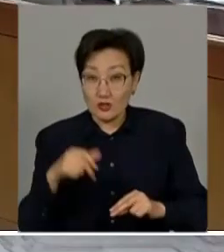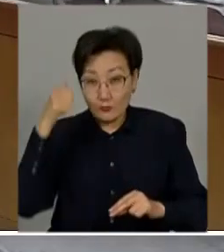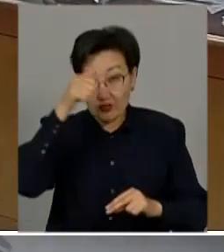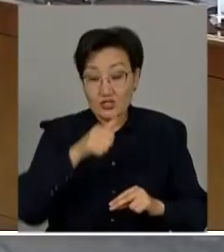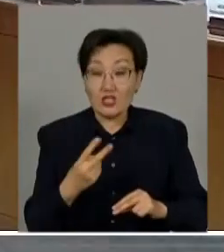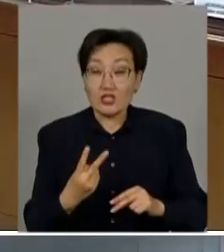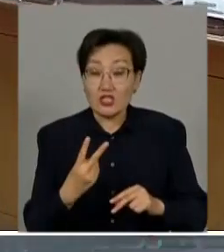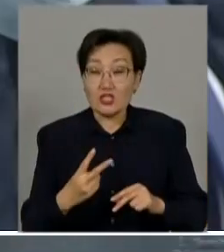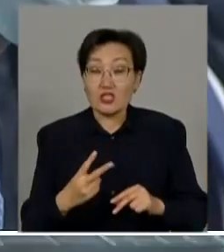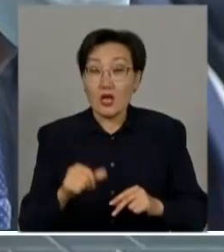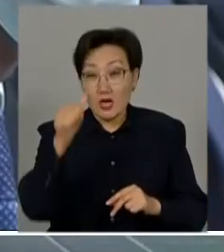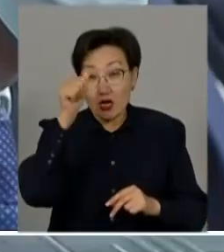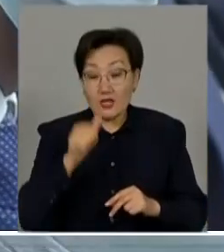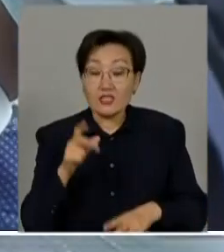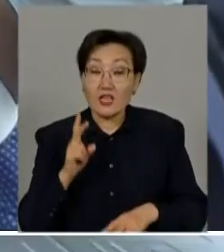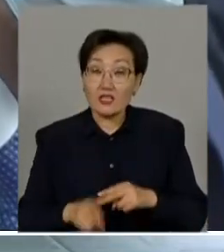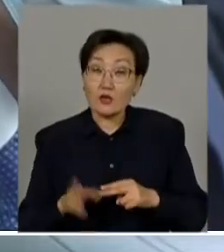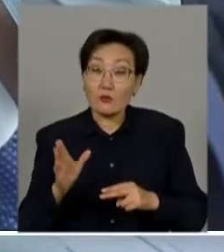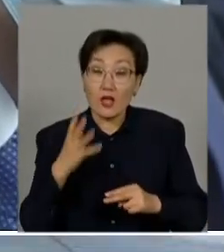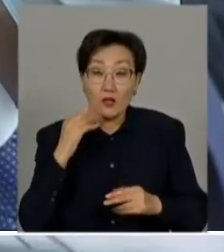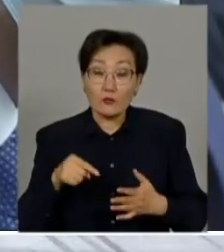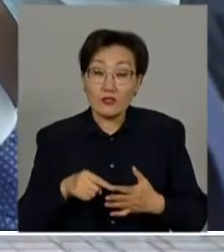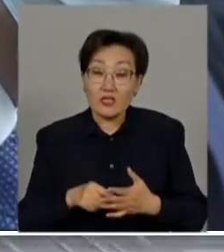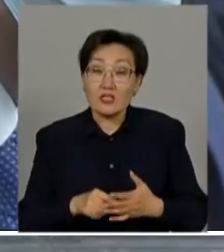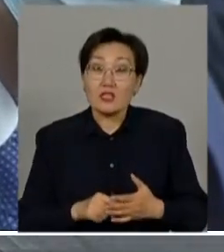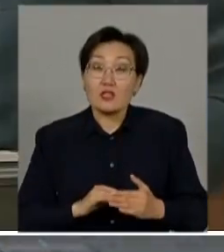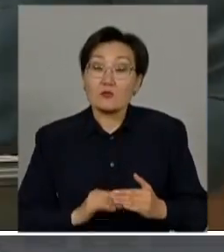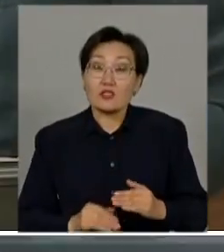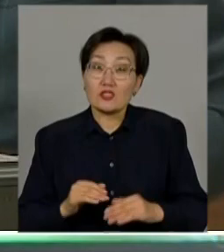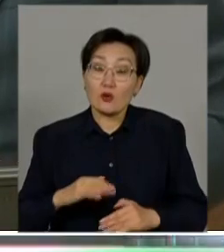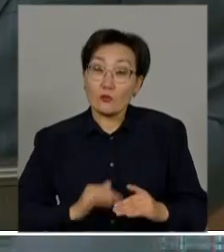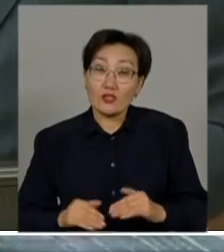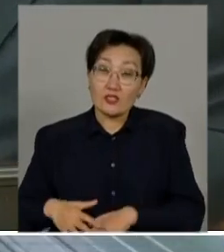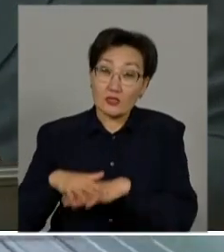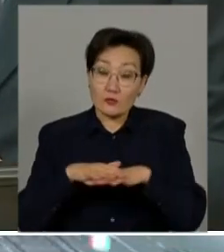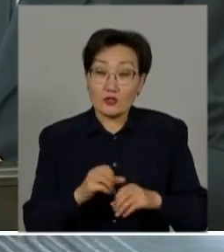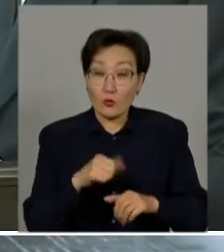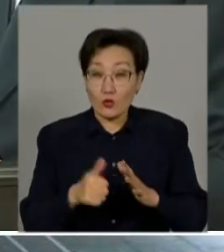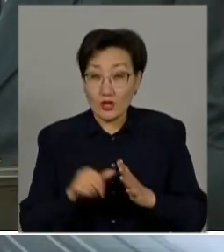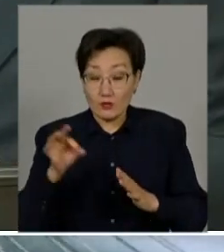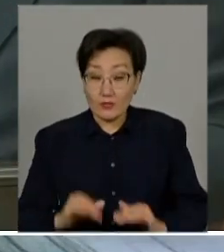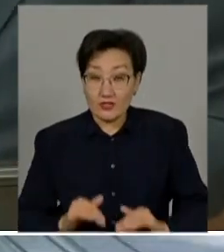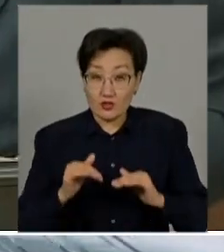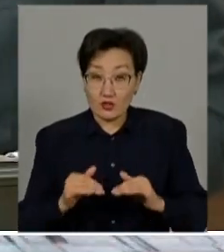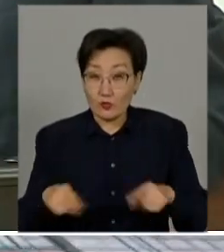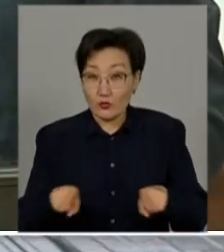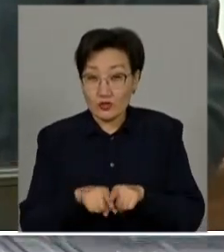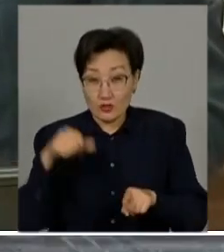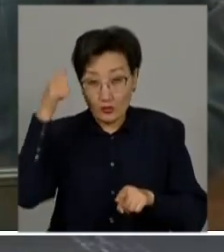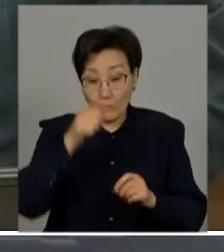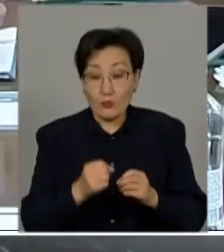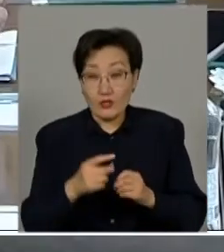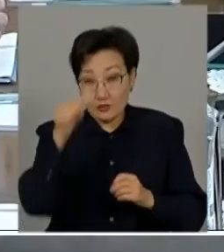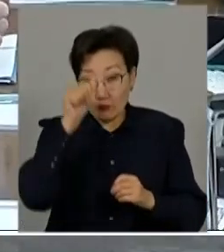жылдың 2-90-ында аяқталады екен. Алматыда жеке инвестицияларды тарту 16%-ға өскен. Осы жылдың 11